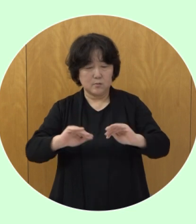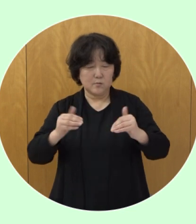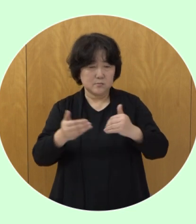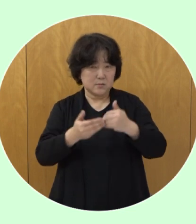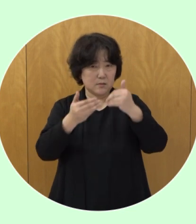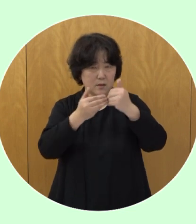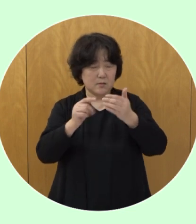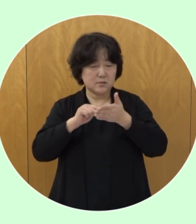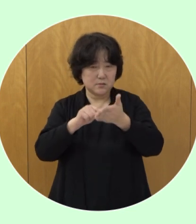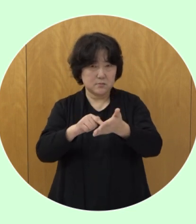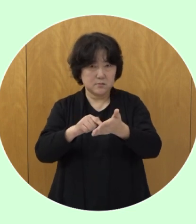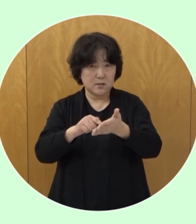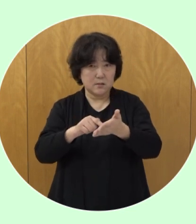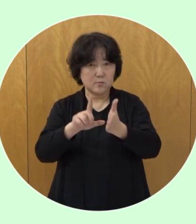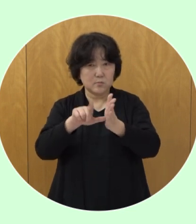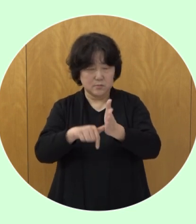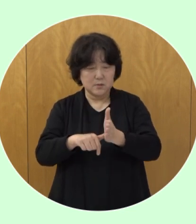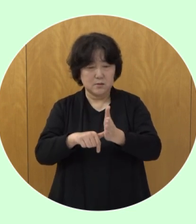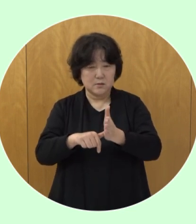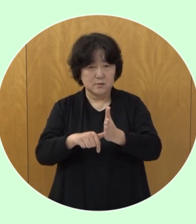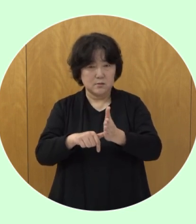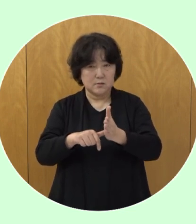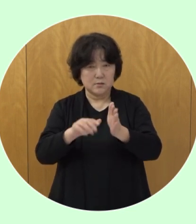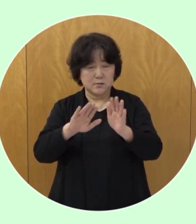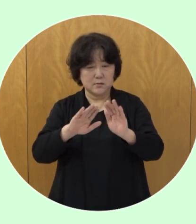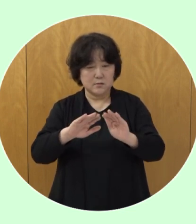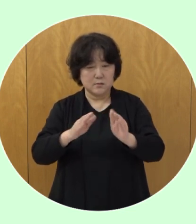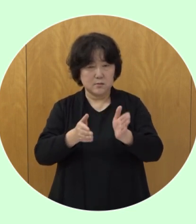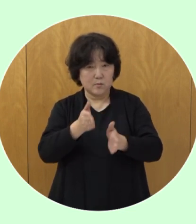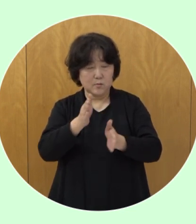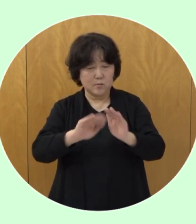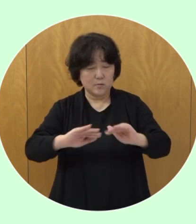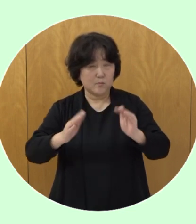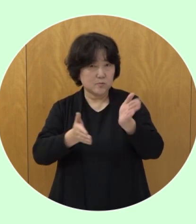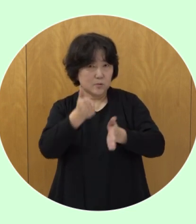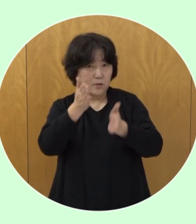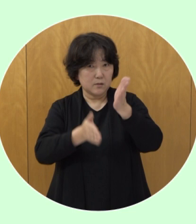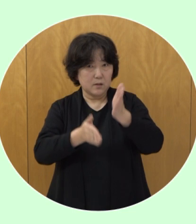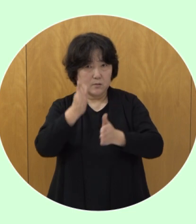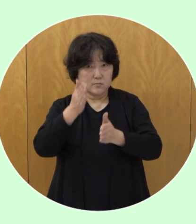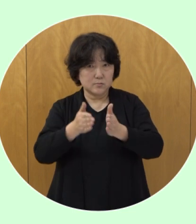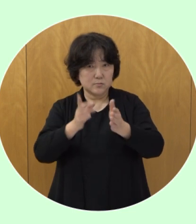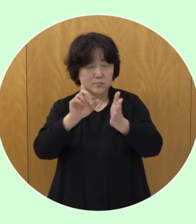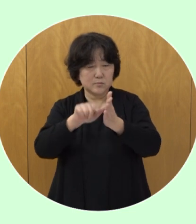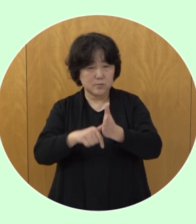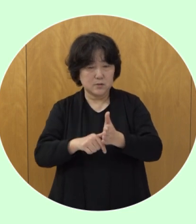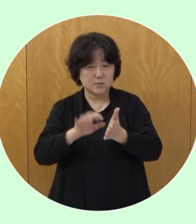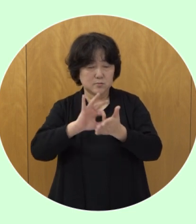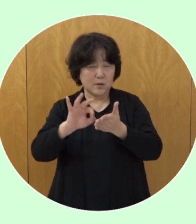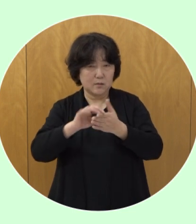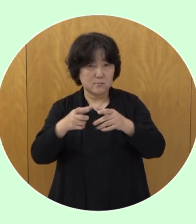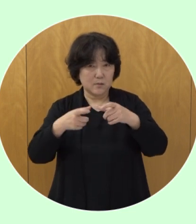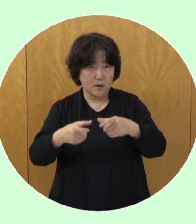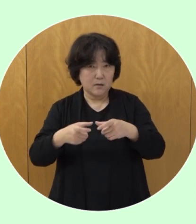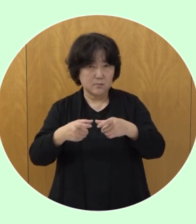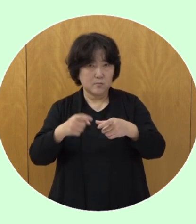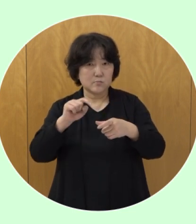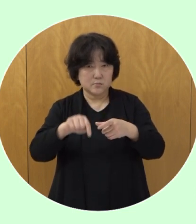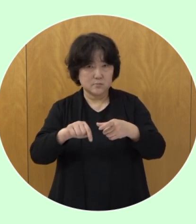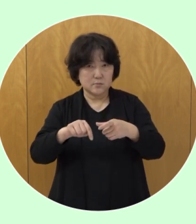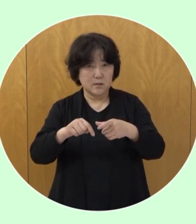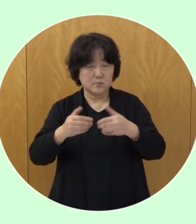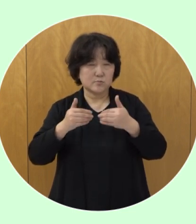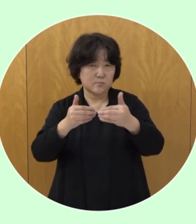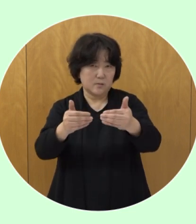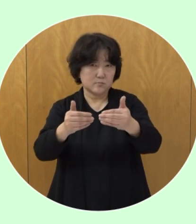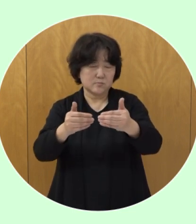手続きなど、育児負担の軽減につながるカードの利用と、その取得を促進するための予算